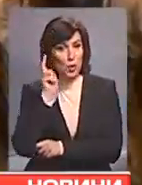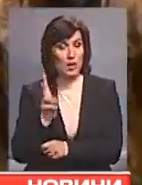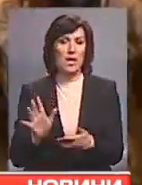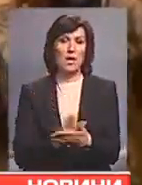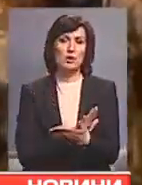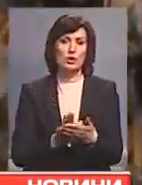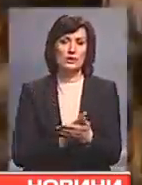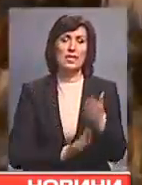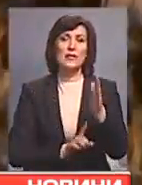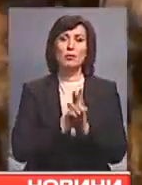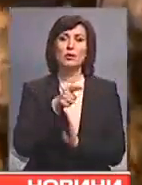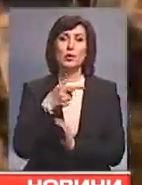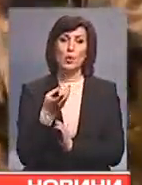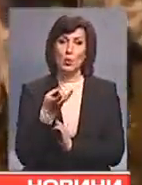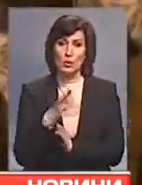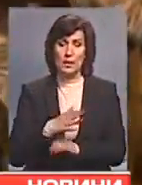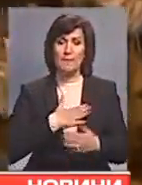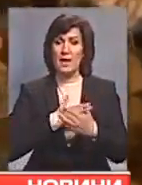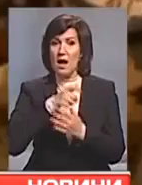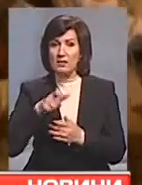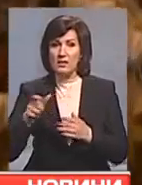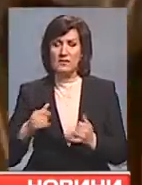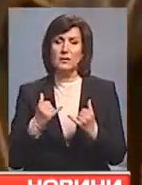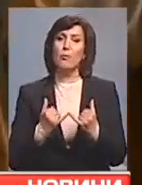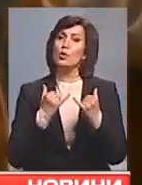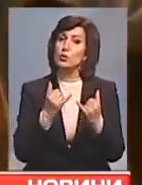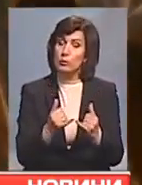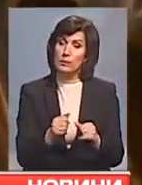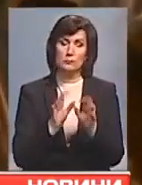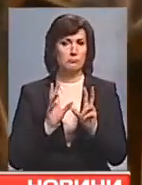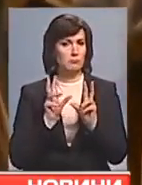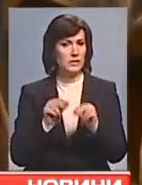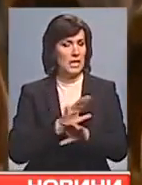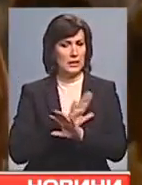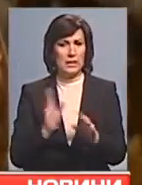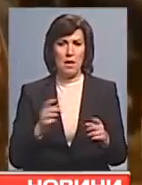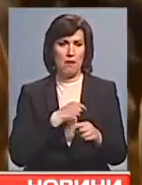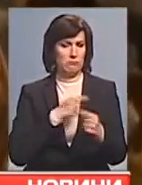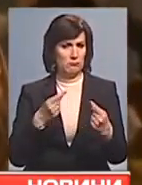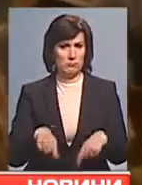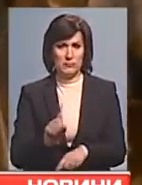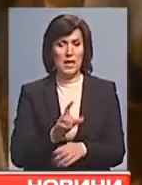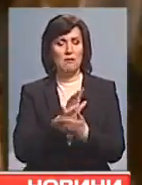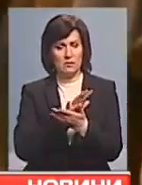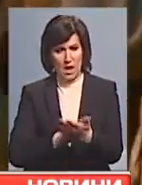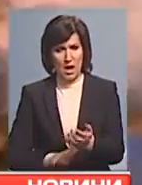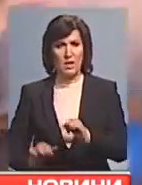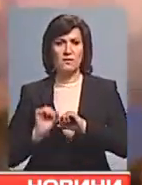розчистила на початку грудня. Активісти поступилися, однак пообіцяли не опускати руки, далі